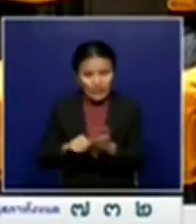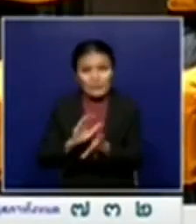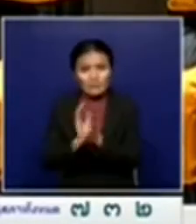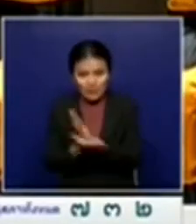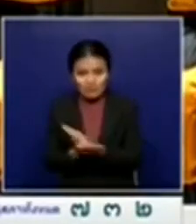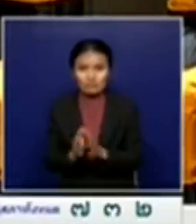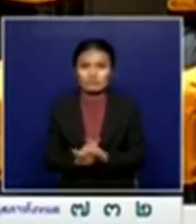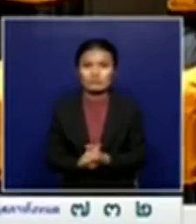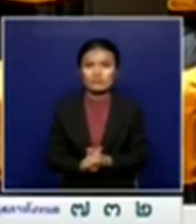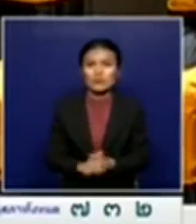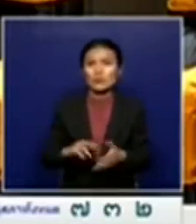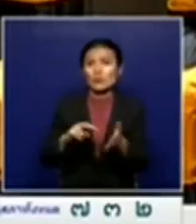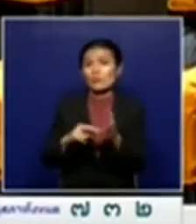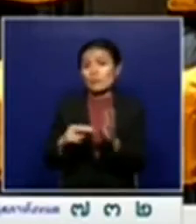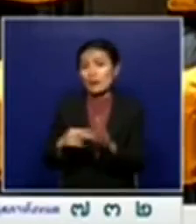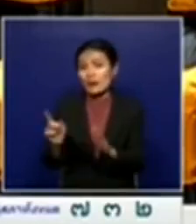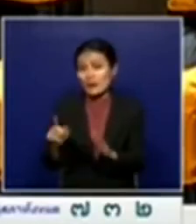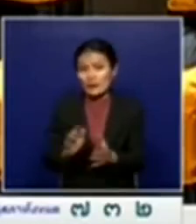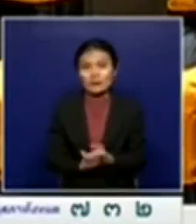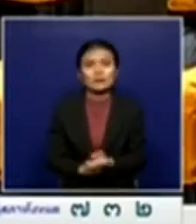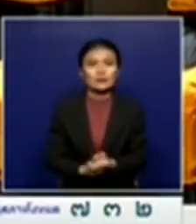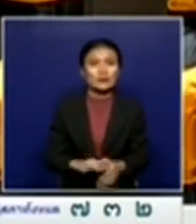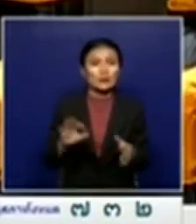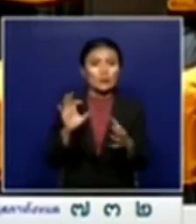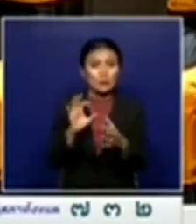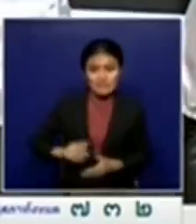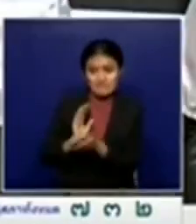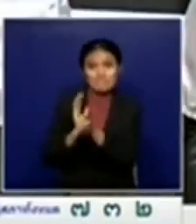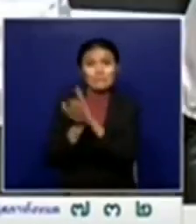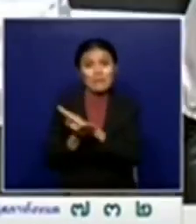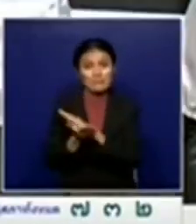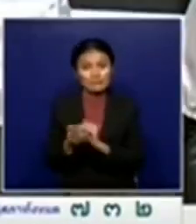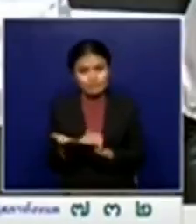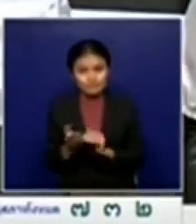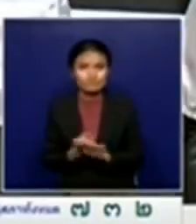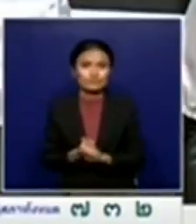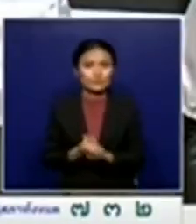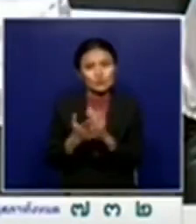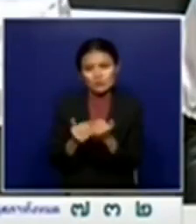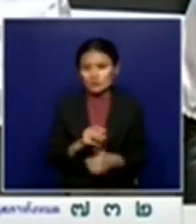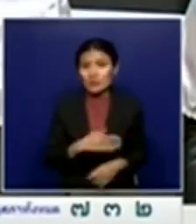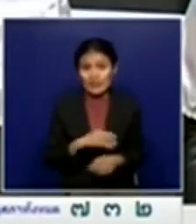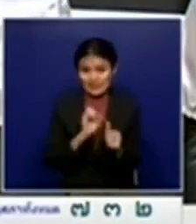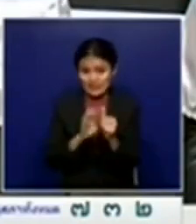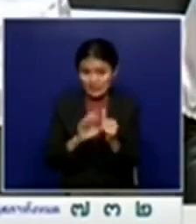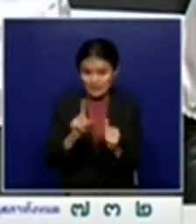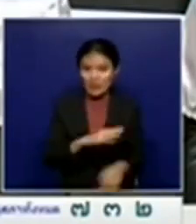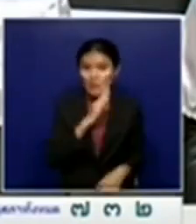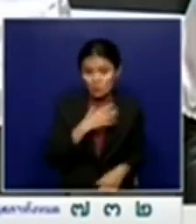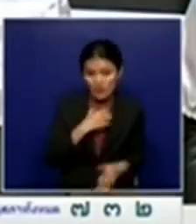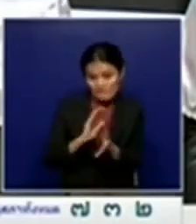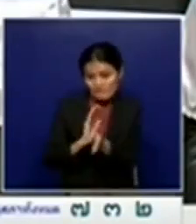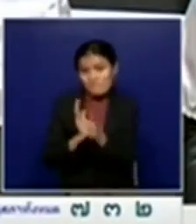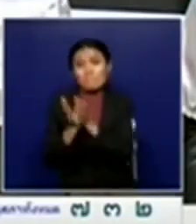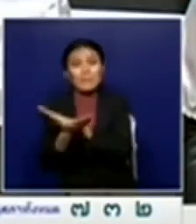ประบอบประชาธิปไตยอันมีพระมหากษัตริย์ทรงเป็นประมุข การจะปฏิรูปอะไรสักอย่างหนึ่งนั้นเนี่ยถ้าท่านทำด้ว